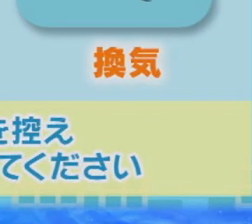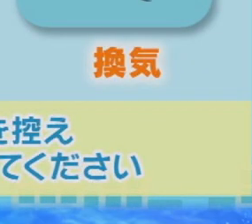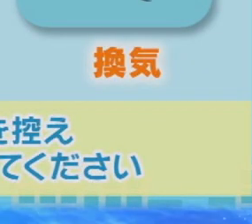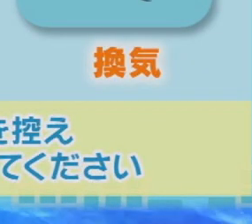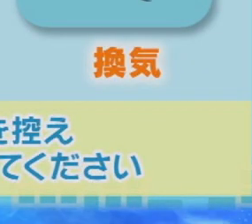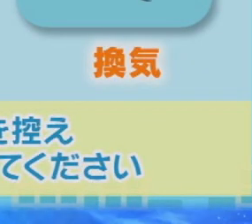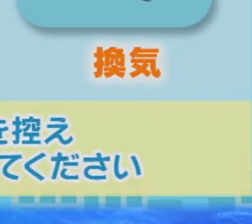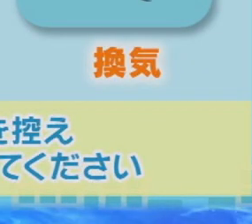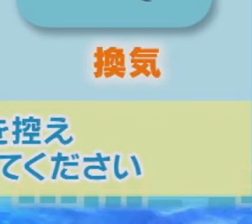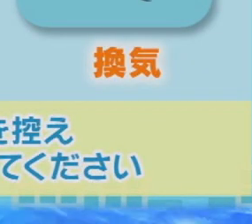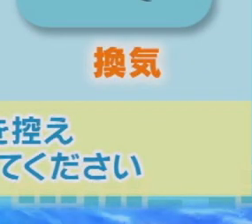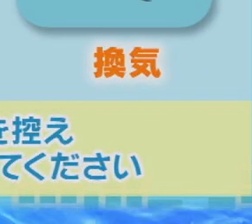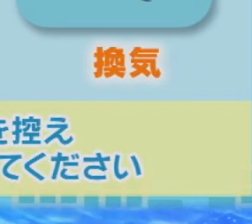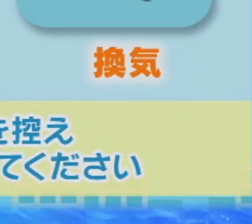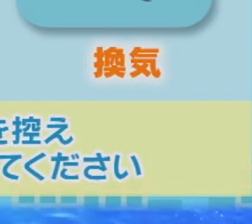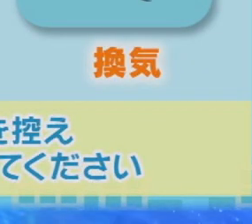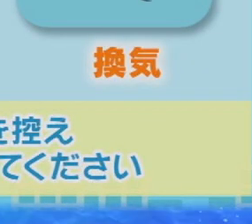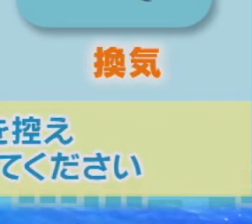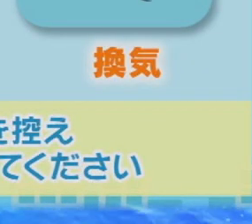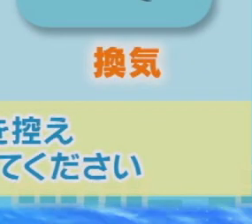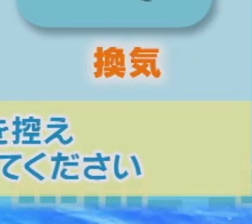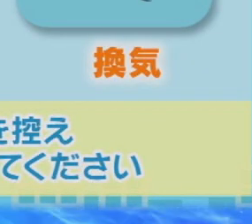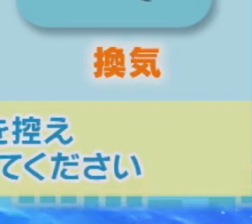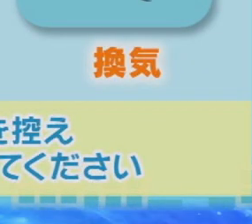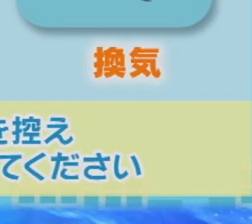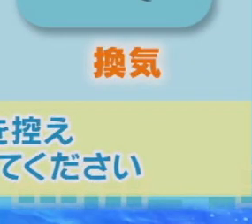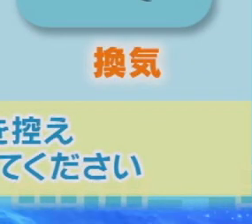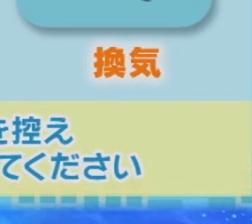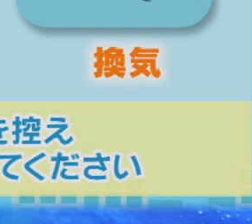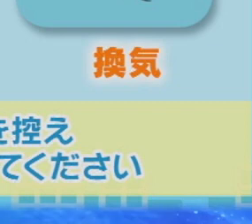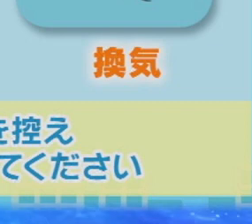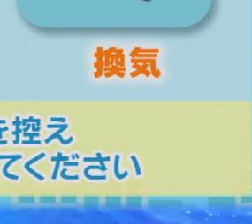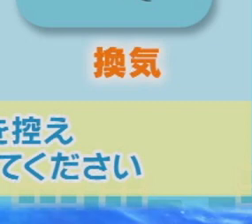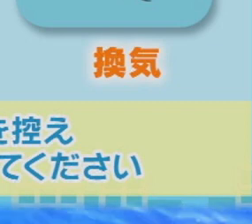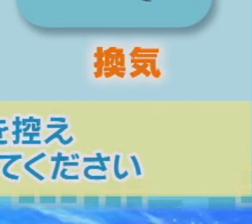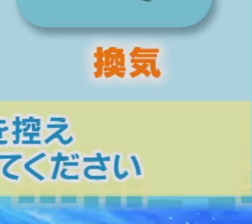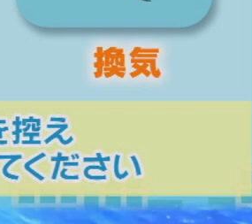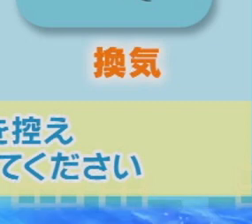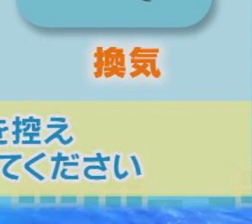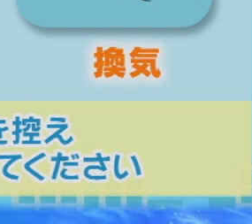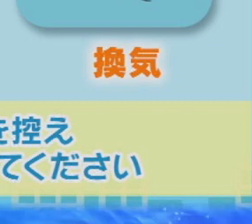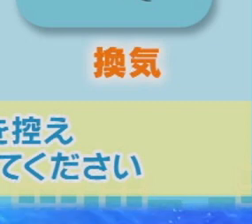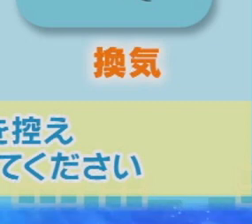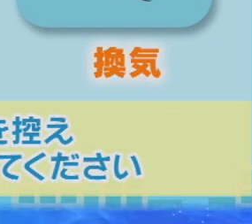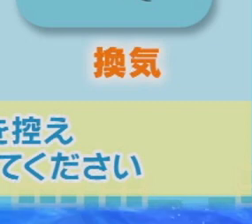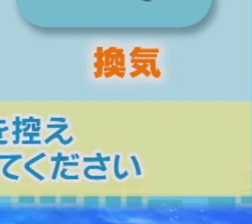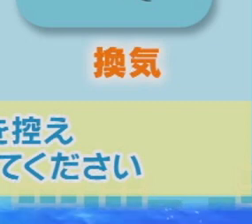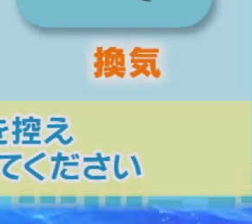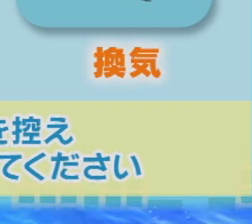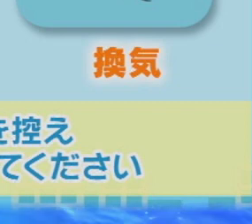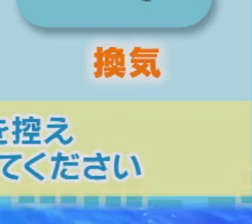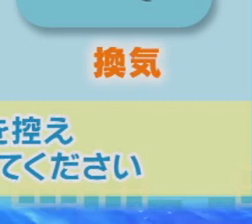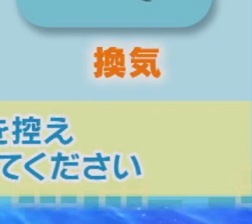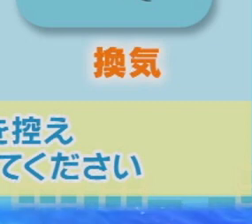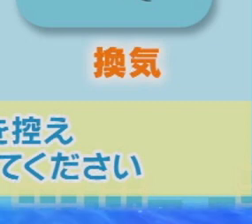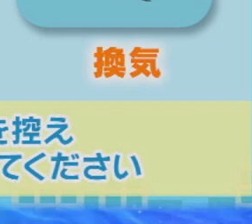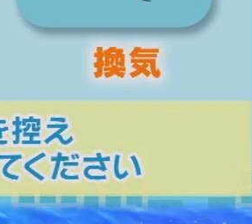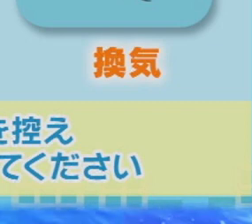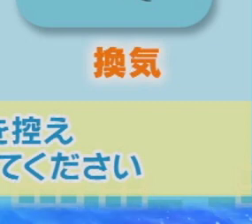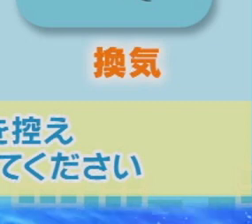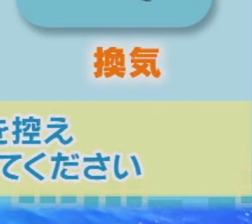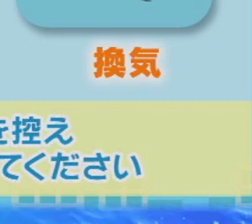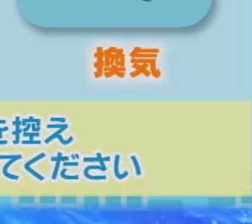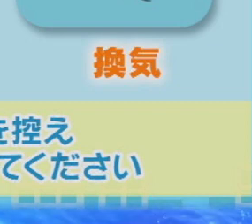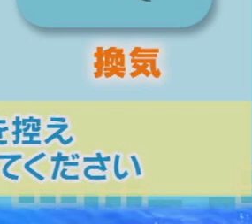ワクチン接種の有無にかかわらず3密を避ける、マスクの着用、こまめな手洗い、密閉空